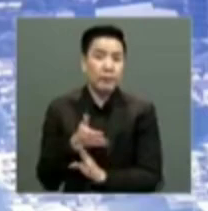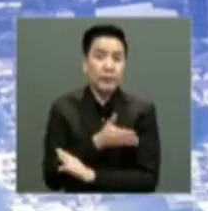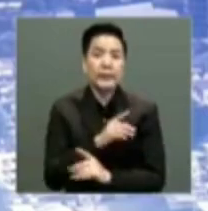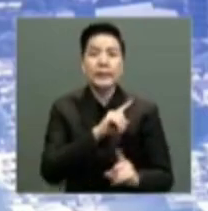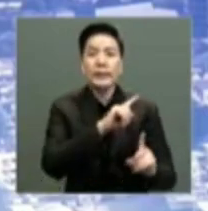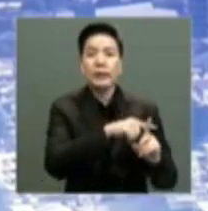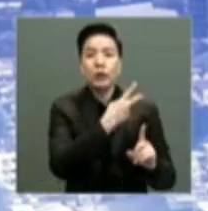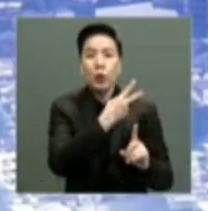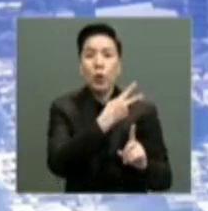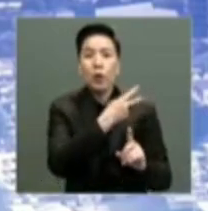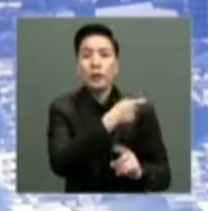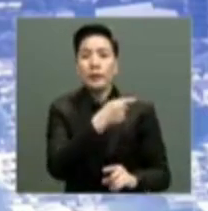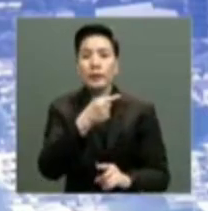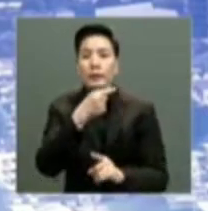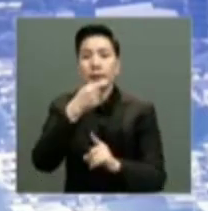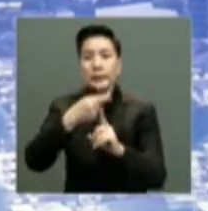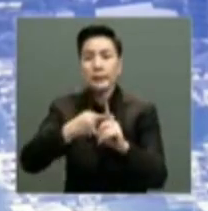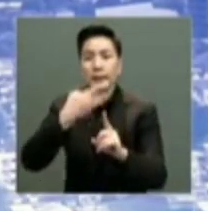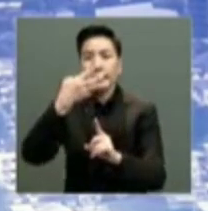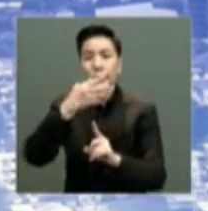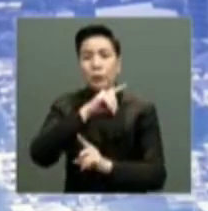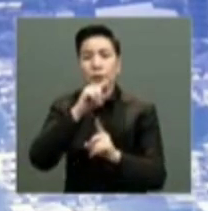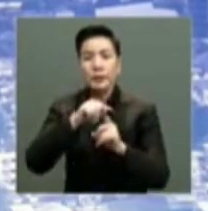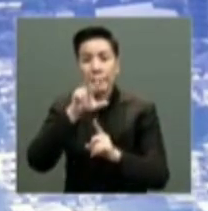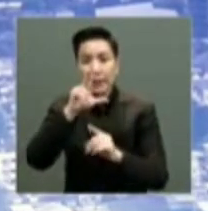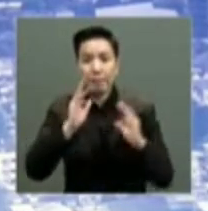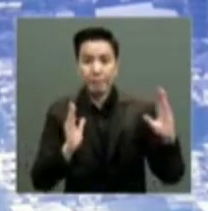แต่ก็ไม่ค่อยได้ฟังไม่ได้ดูก็อาจจะไม่ได้รับชาติตัวนี้ถ้ามีระบบรายงานข้อติดขัดอะไรมาก็บอกเรานะครับตรงนี้ผมมีข้อมูลยืนยันว่าแล้วมันทำให้เพิ่มขึ้นจริงๆนะครับไปหาตัวเลขมาว่าเดิมบ่นกันรถตัวอยากตรวจยากนะครับตั้งแต่วันที่เอ่อตั้งแต่ย้อนกลับไปกุมภาพันธ์ถึง3มีษายนเนี่ยเราตรวจกันไปแปดหมื่นสี่พันแปดตัวอย่างอ่าตอนนี้มีสไลด์มาให้ดูคือทำงานกันมาตั้งกุมภาพันธ์มีนาเมษายน